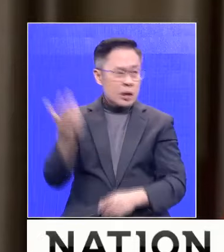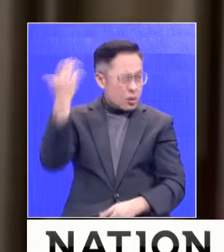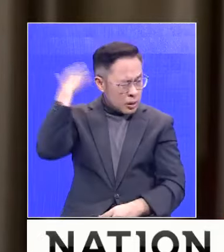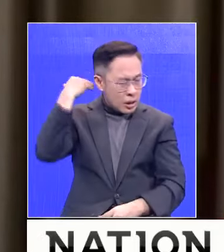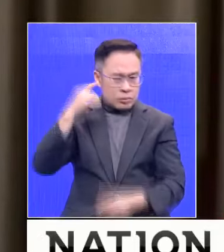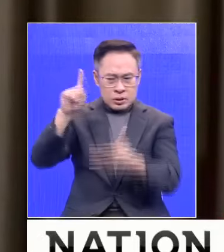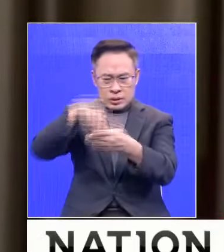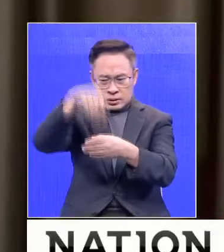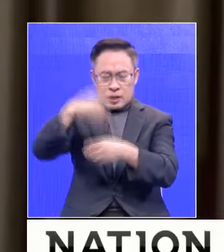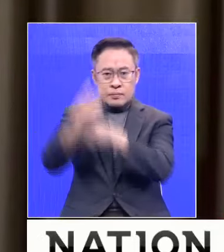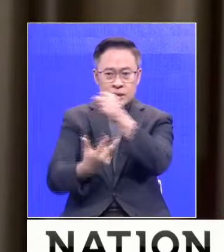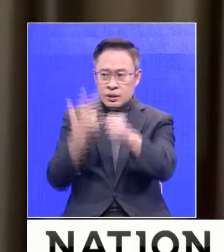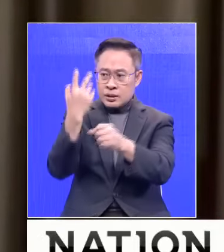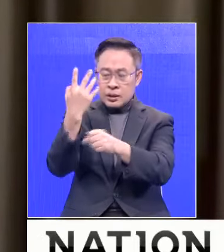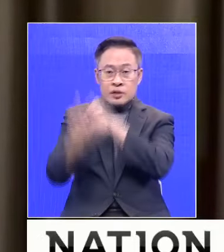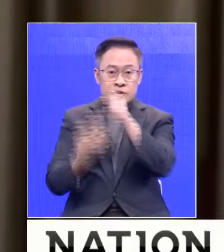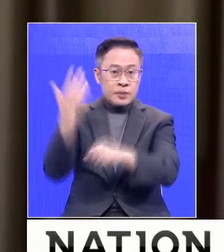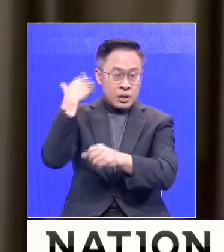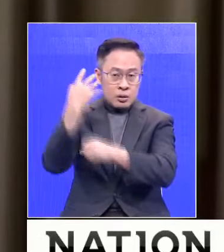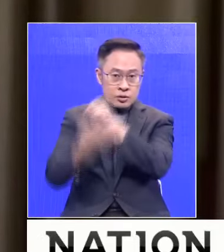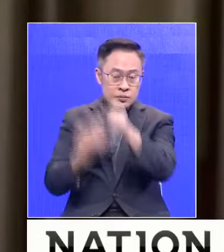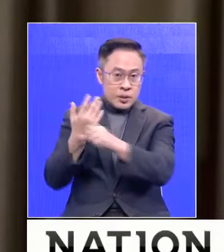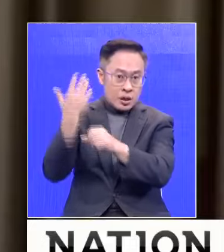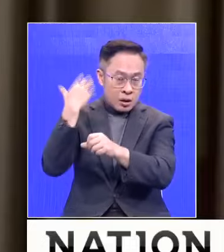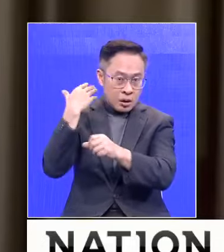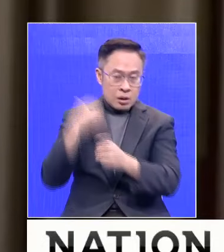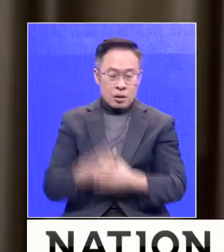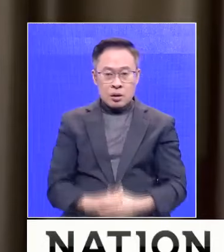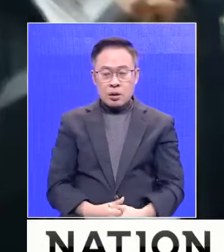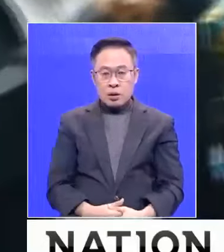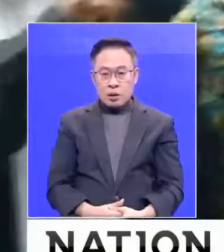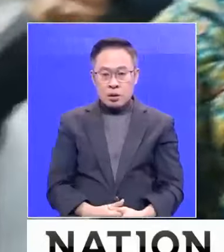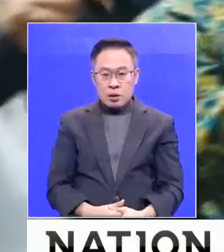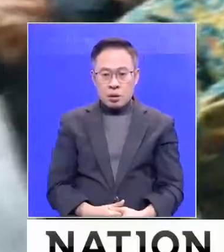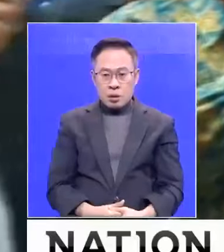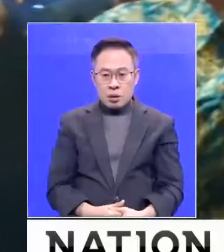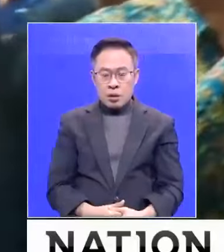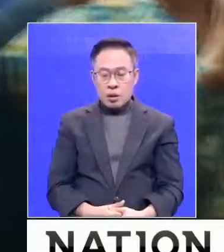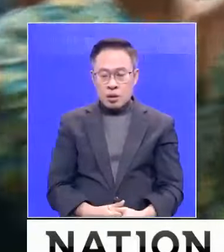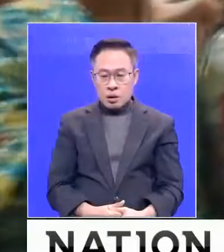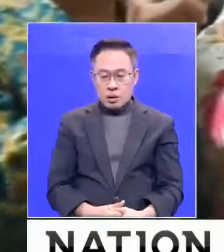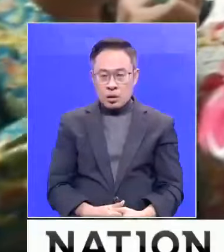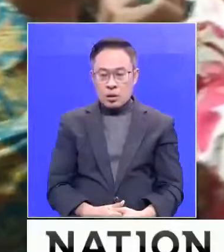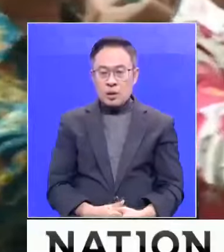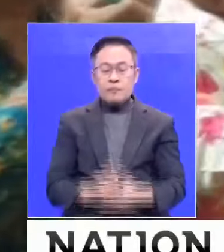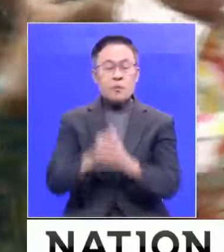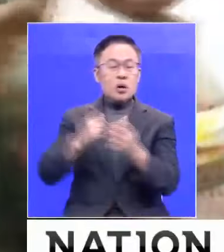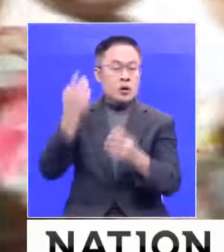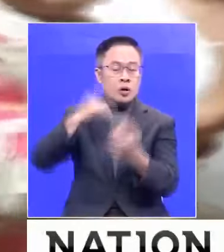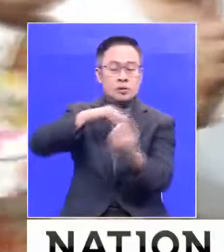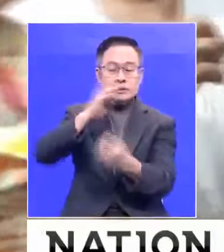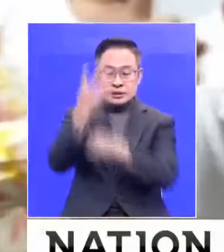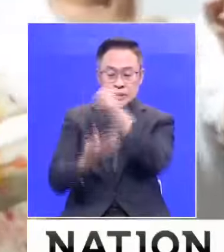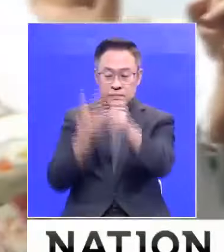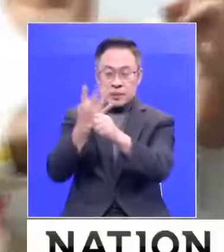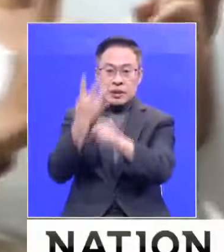าก ตัวลุงชาญแพ้ 30,000 ค่ะ อันนี้แพ้กัน 1,800 ถึงบอกว่า อันนั้นมันเป็นตามวงรอบใช่ไหม ใช่คือถ้าเกิดฝั่งไหนเกิด